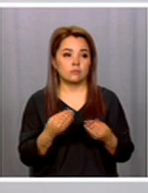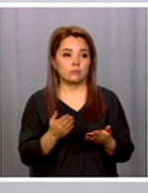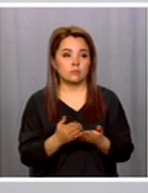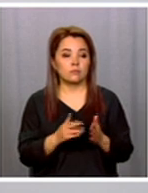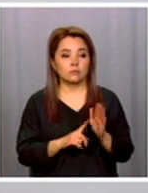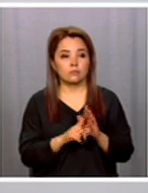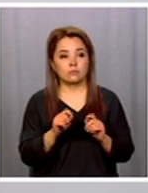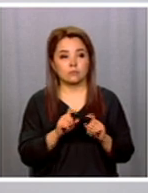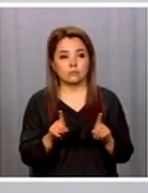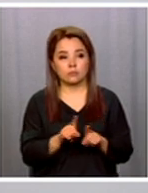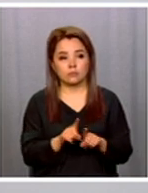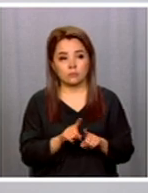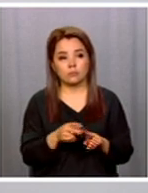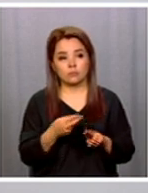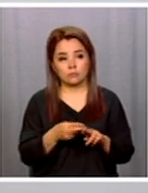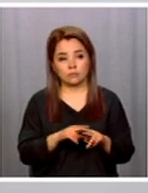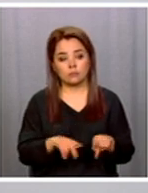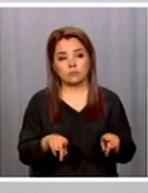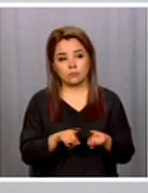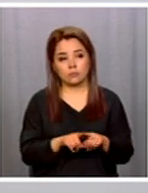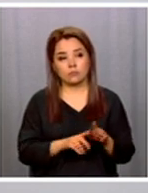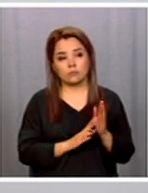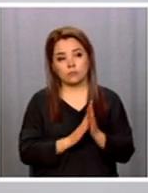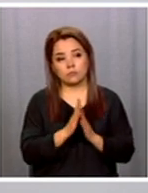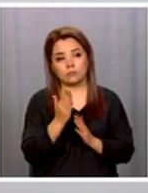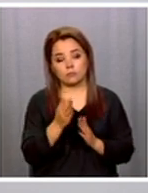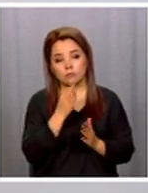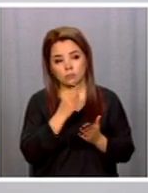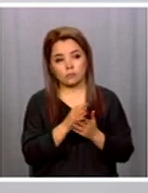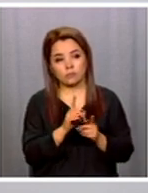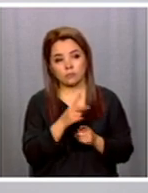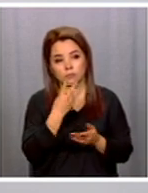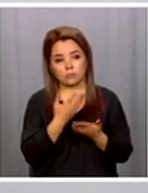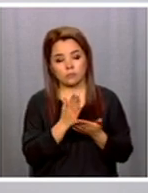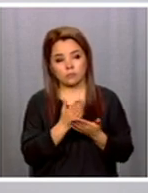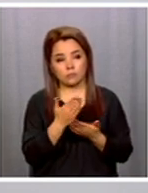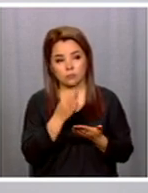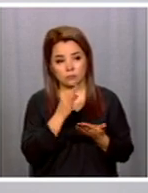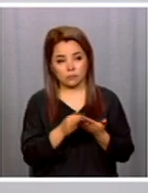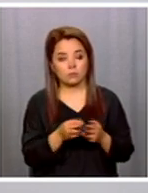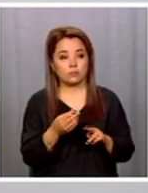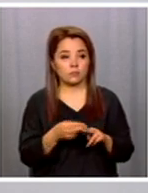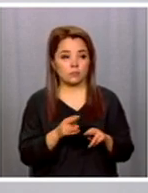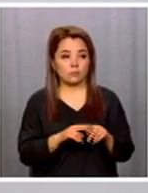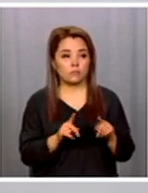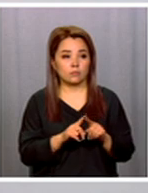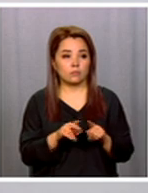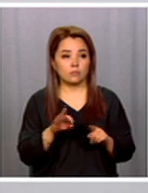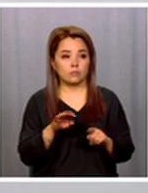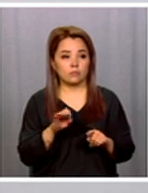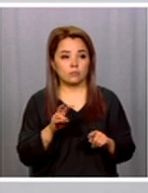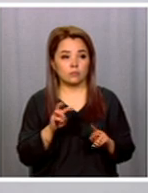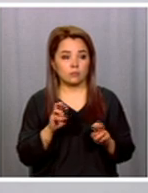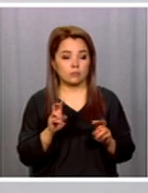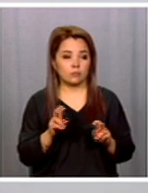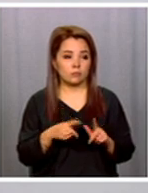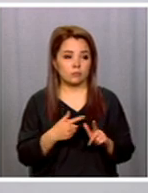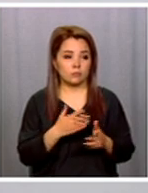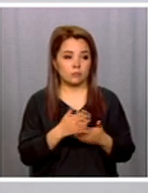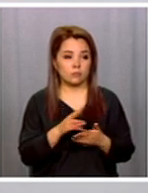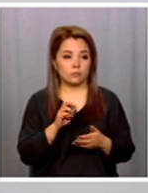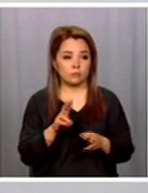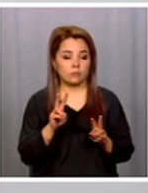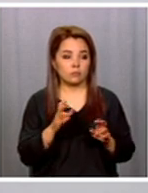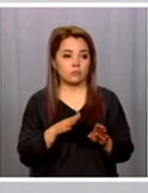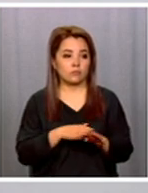бастаған кезде дәл осы мүк өскіншесінің өсуін көрген болатынсыздар. Яғни оны протонема деп атайды. Мүк